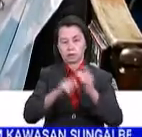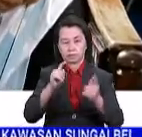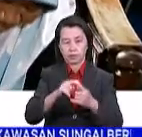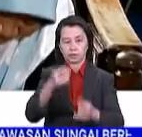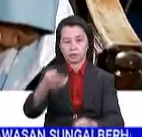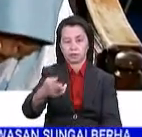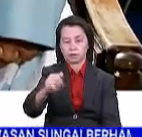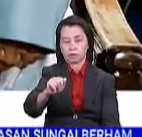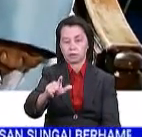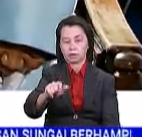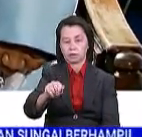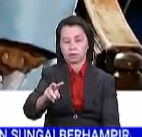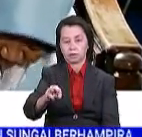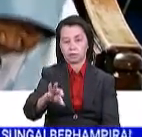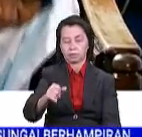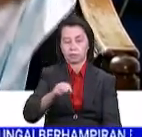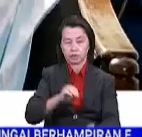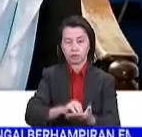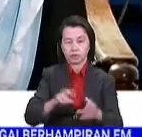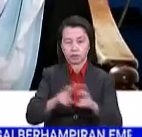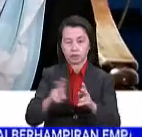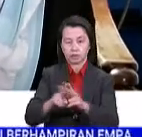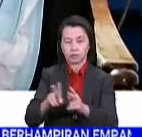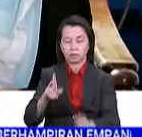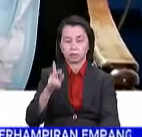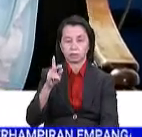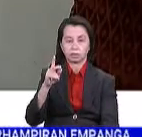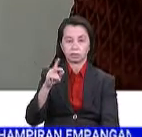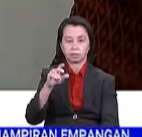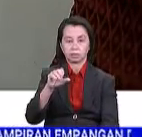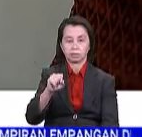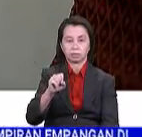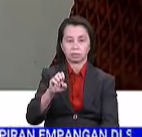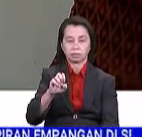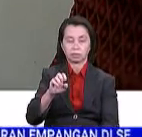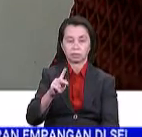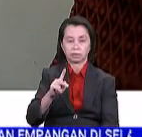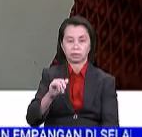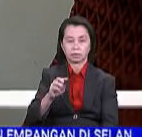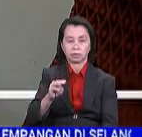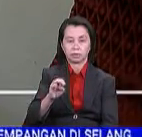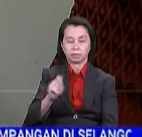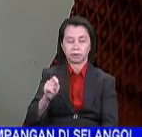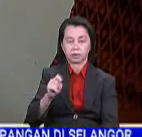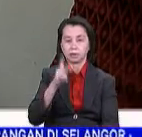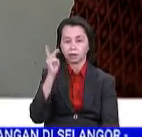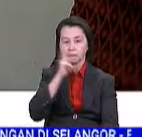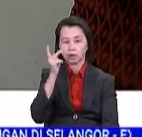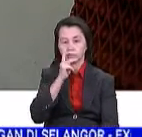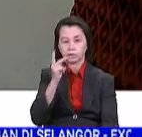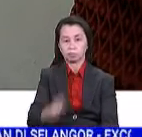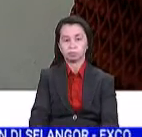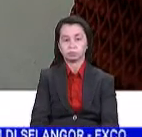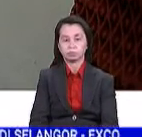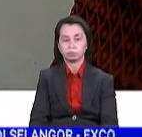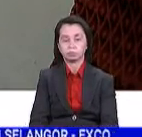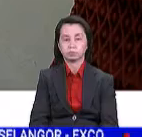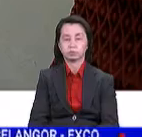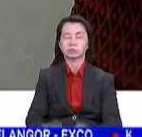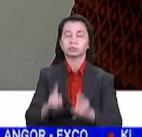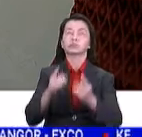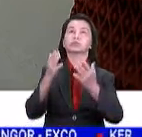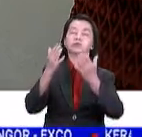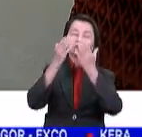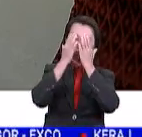Halimah di kediamannya di Kampung Sungai Sekamat Kajang. Allah seribu rahmat sangat, tak tahu nak cakap lah sebab